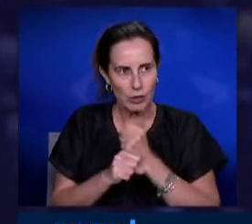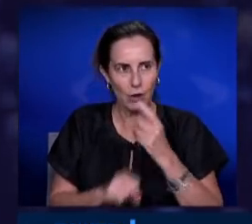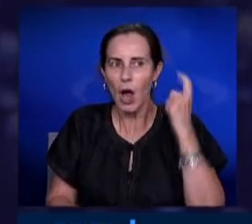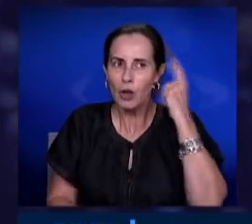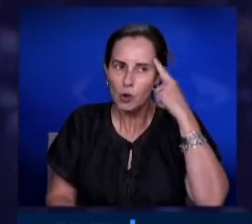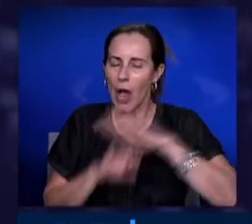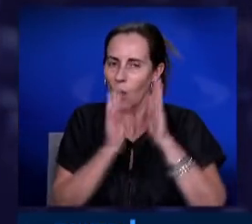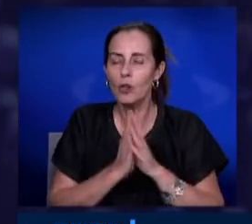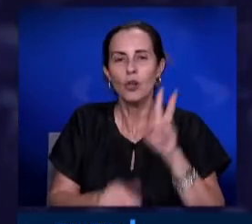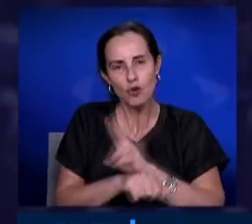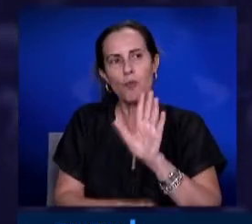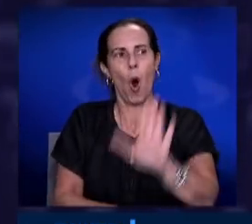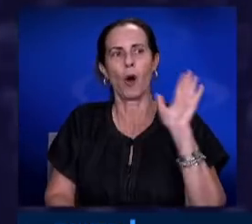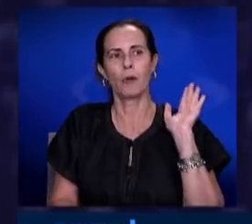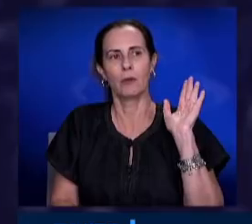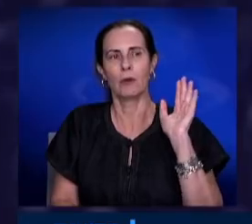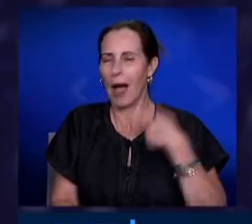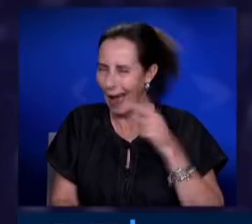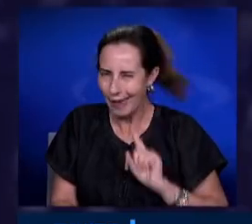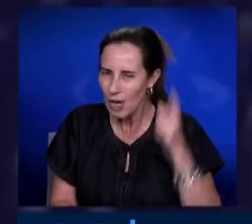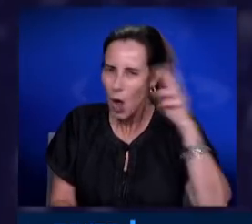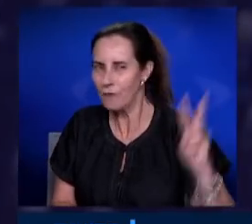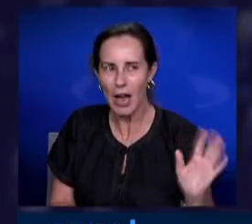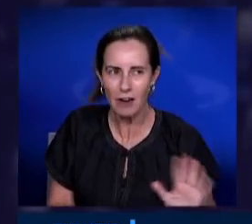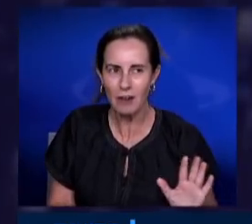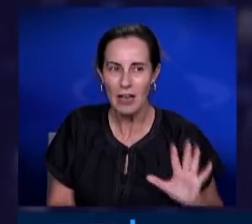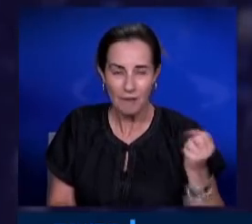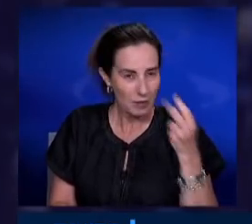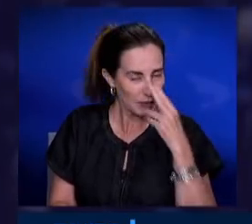הכל שמור על אני לא פרייר